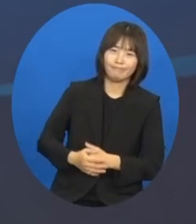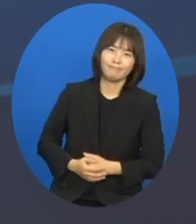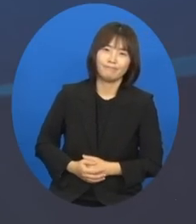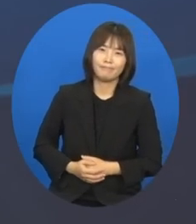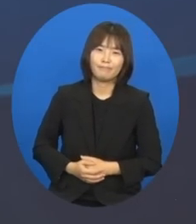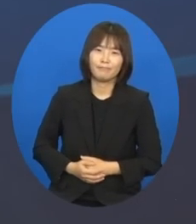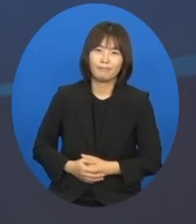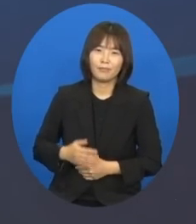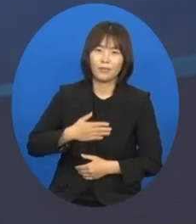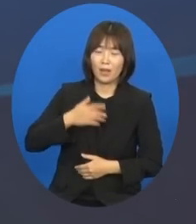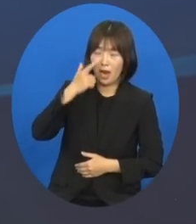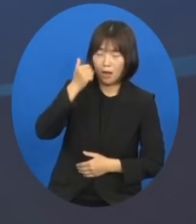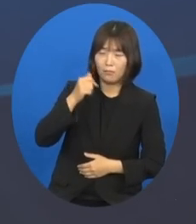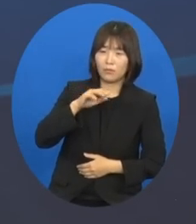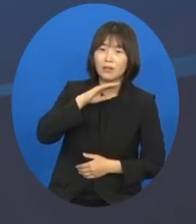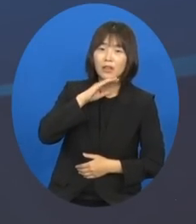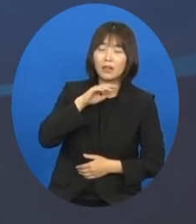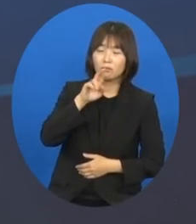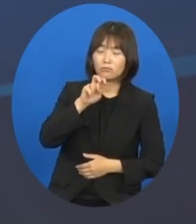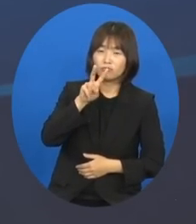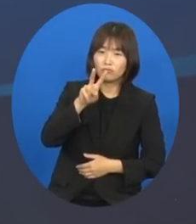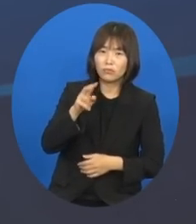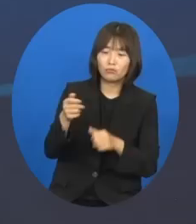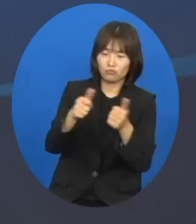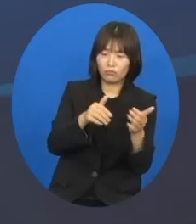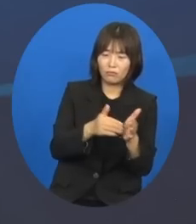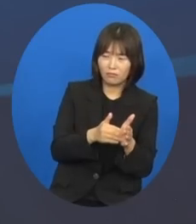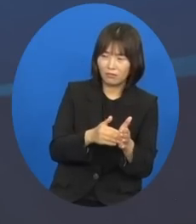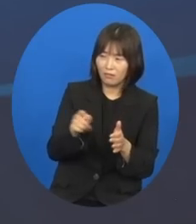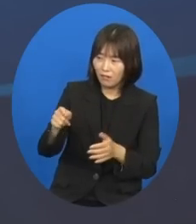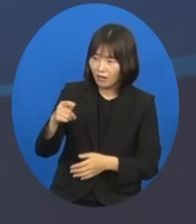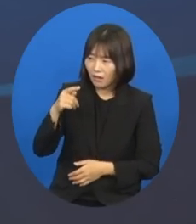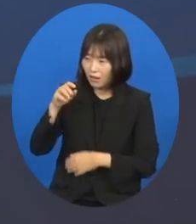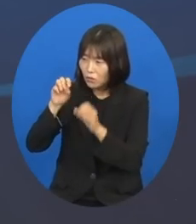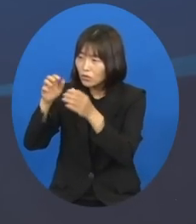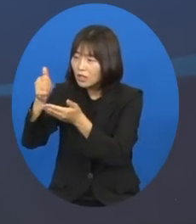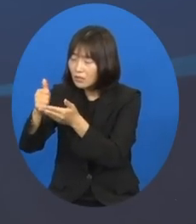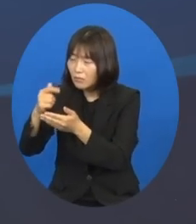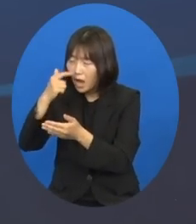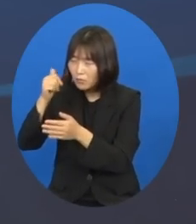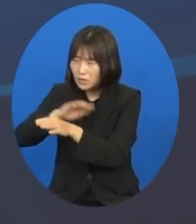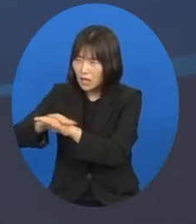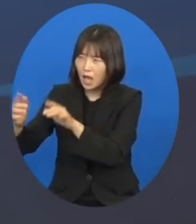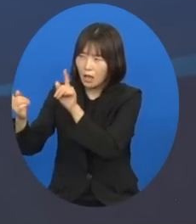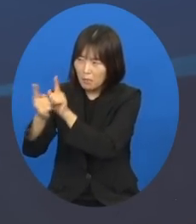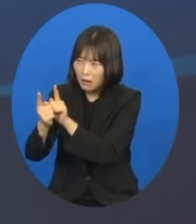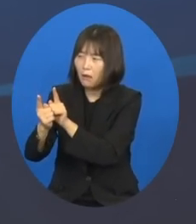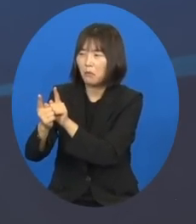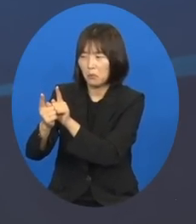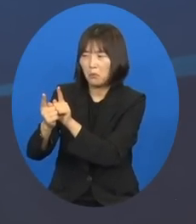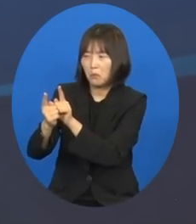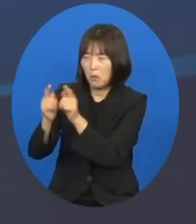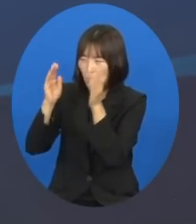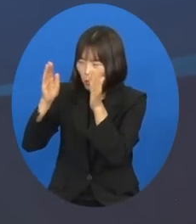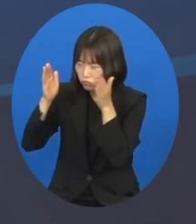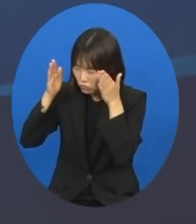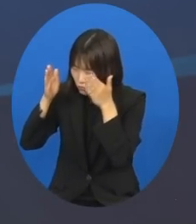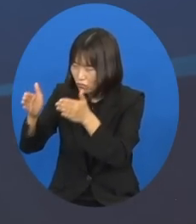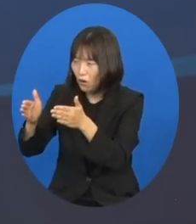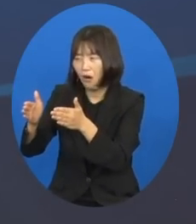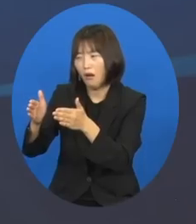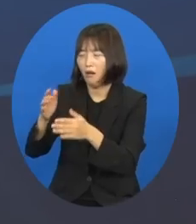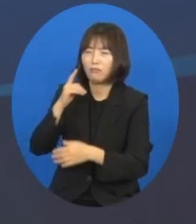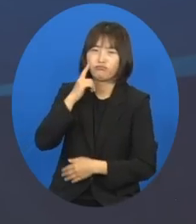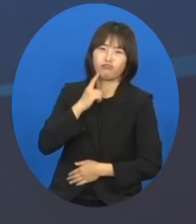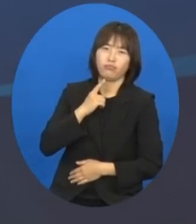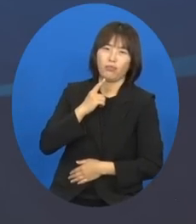우리 아버지는 22살에 돌아가셨는데이 사람은 아버지 잘 만나 가지고 저렇게 공부만 하는구나 하니까 얼마나 부러운지